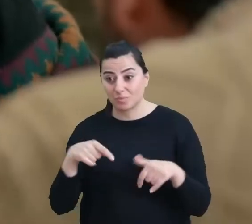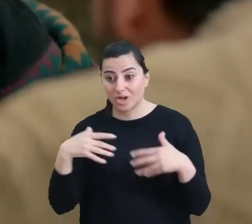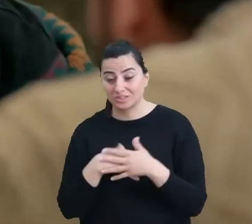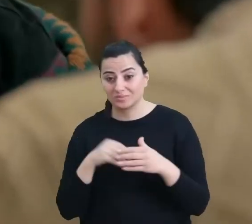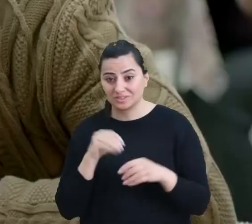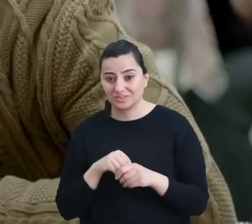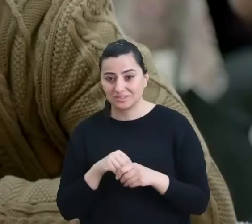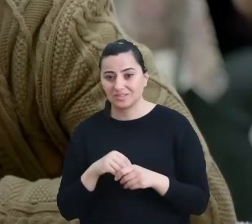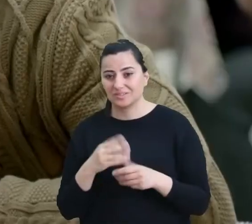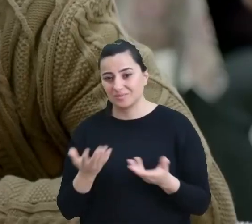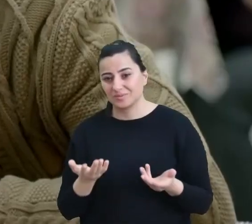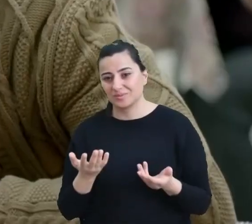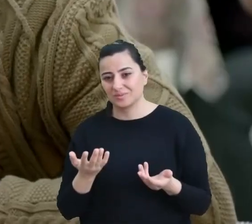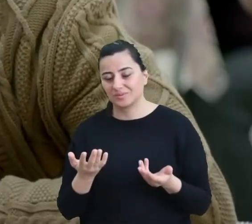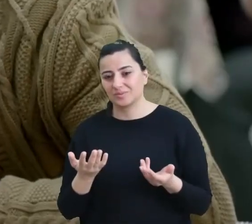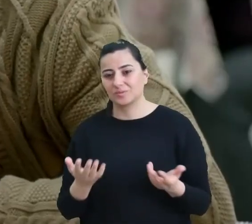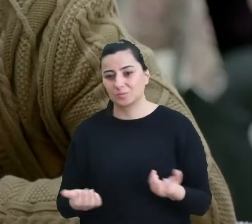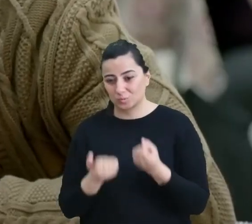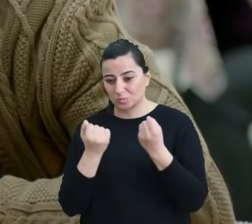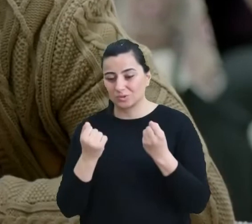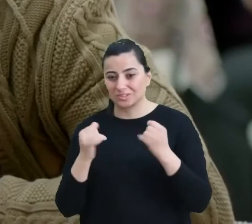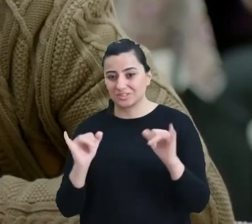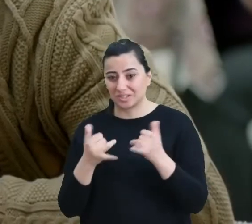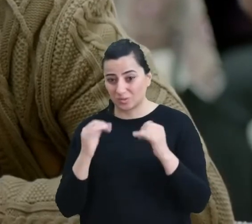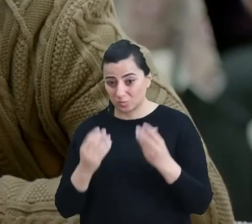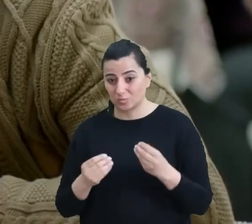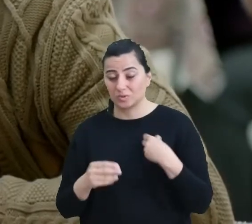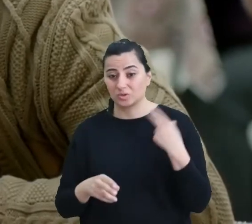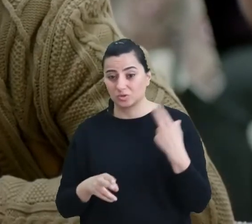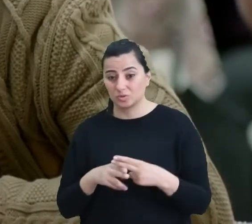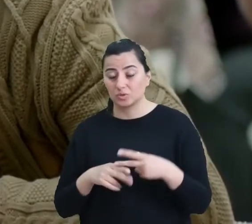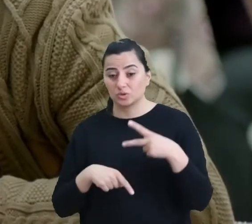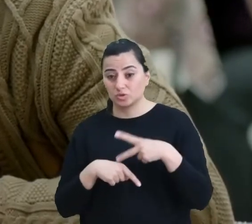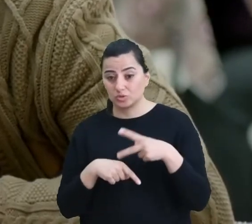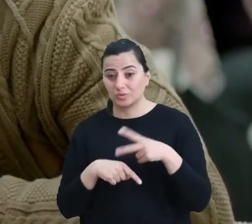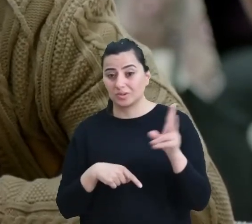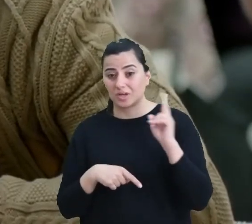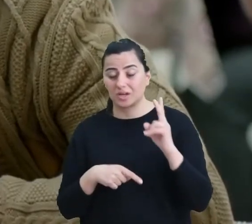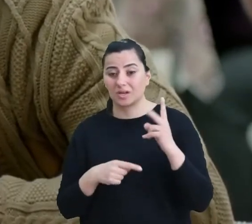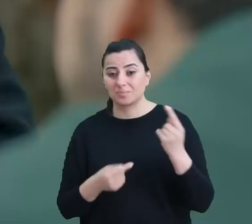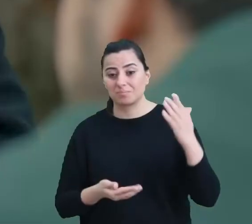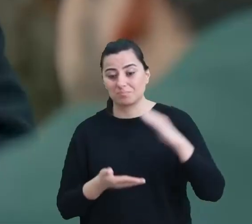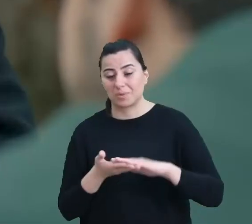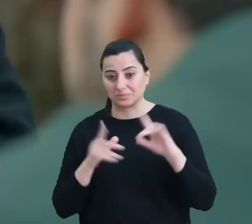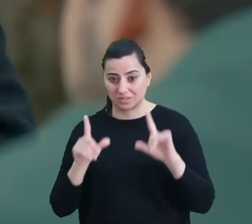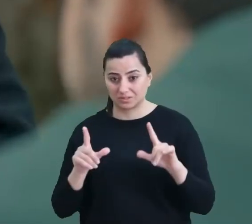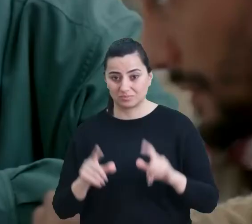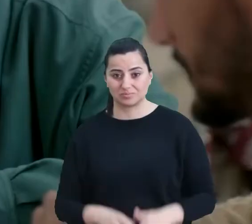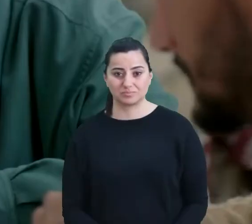için. Malum kurtuluş şenlikleri yaklaşıyor. Benim bir an önce Zümrüt'le aramı bir hal yolunu koymam